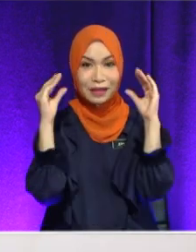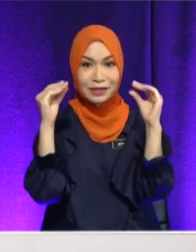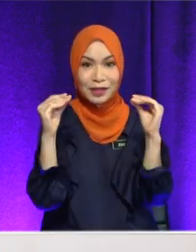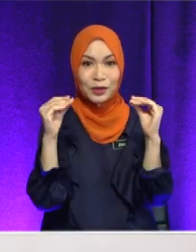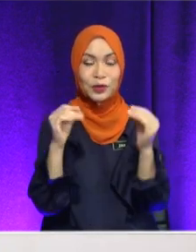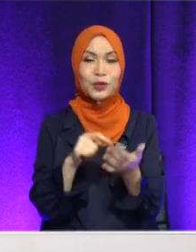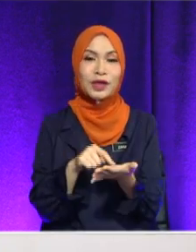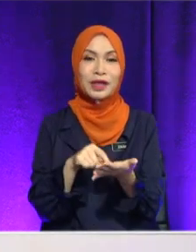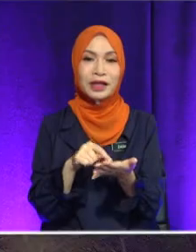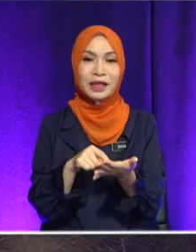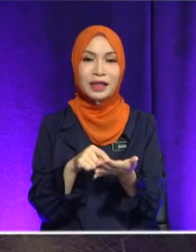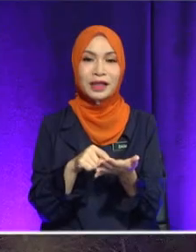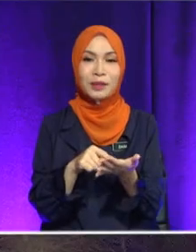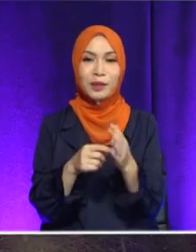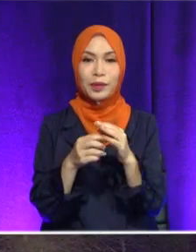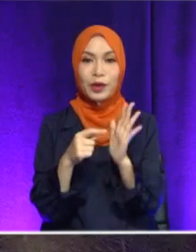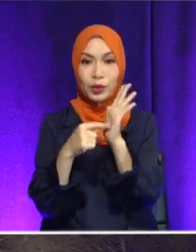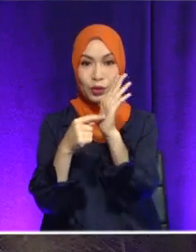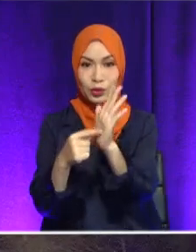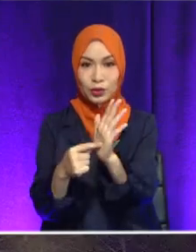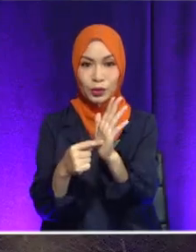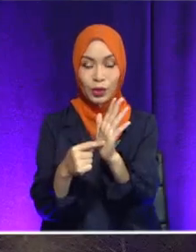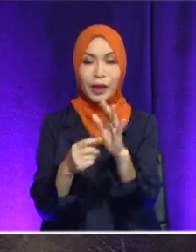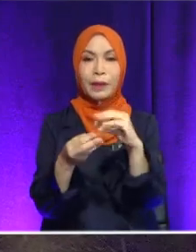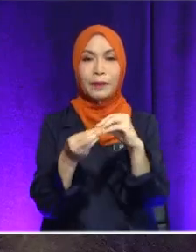betul lebih kepada bentuk